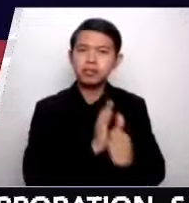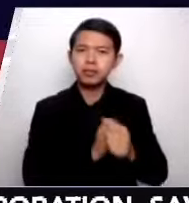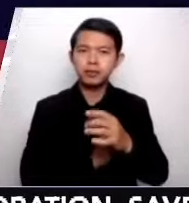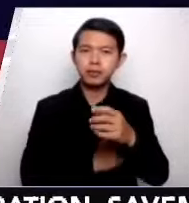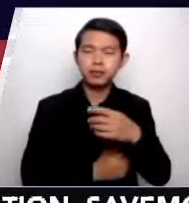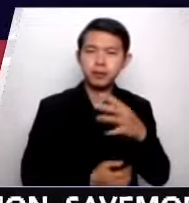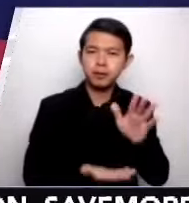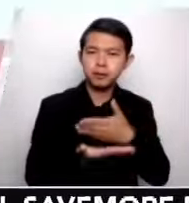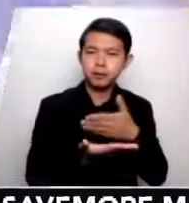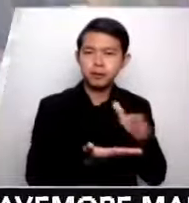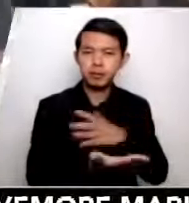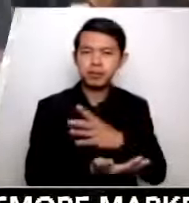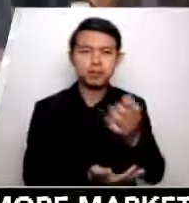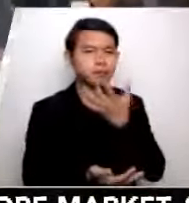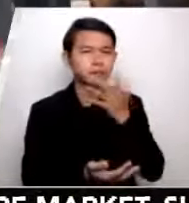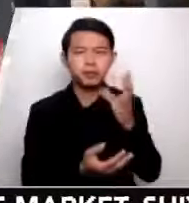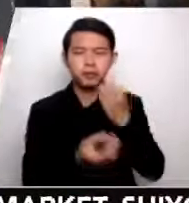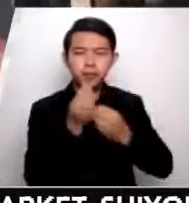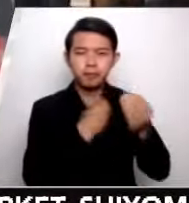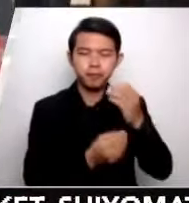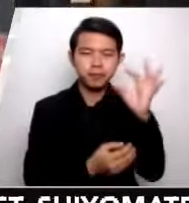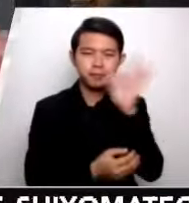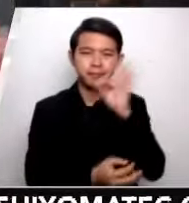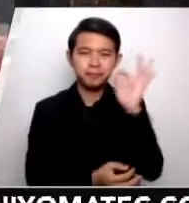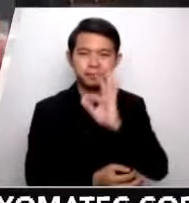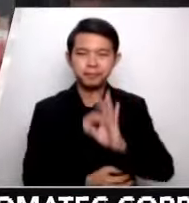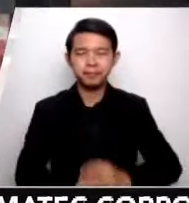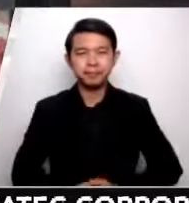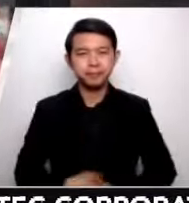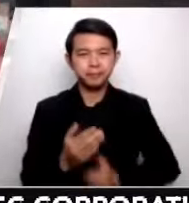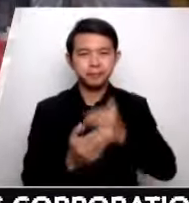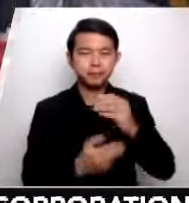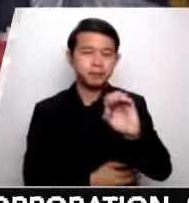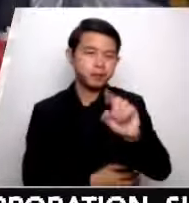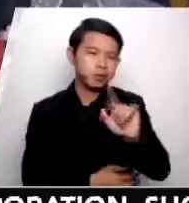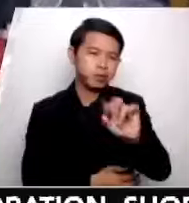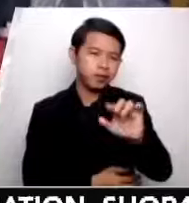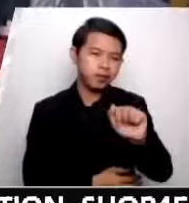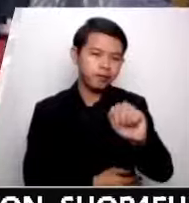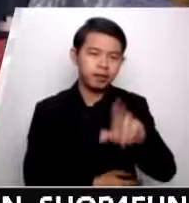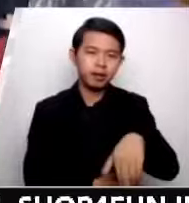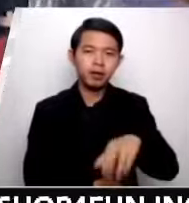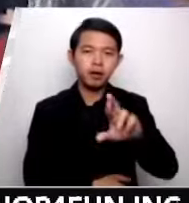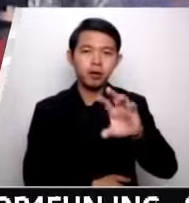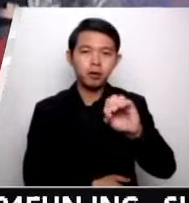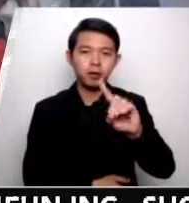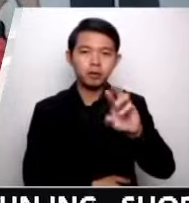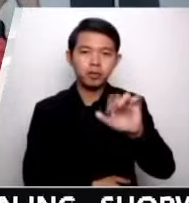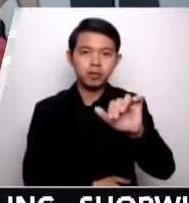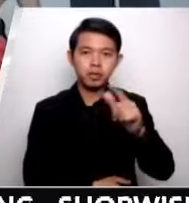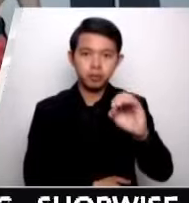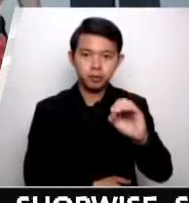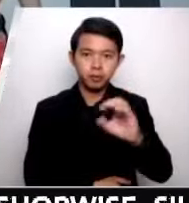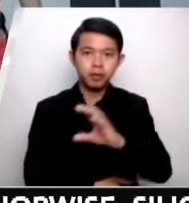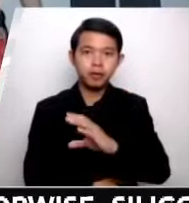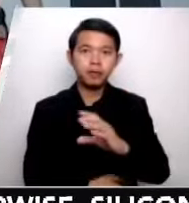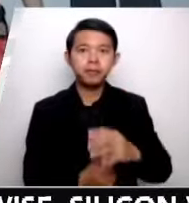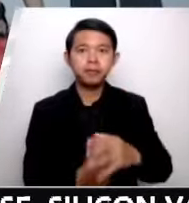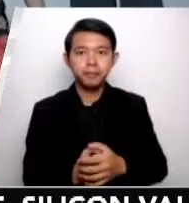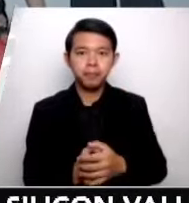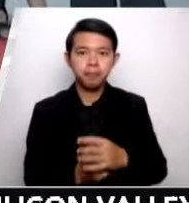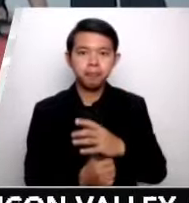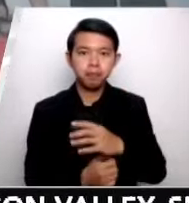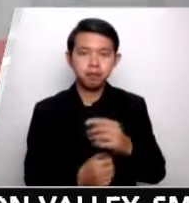pagkain Pinoy. Olivia Rodrigo at K-pop superstar Seventeen kabilang sa star-studded headliners ng